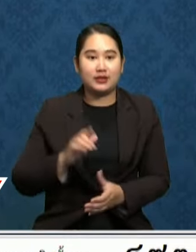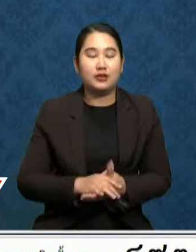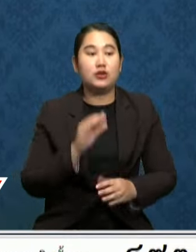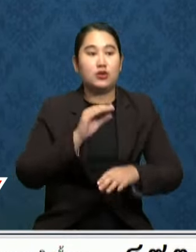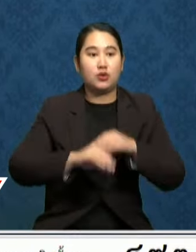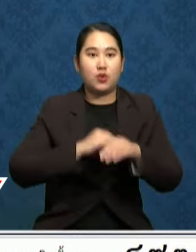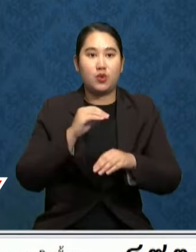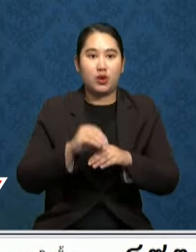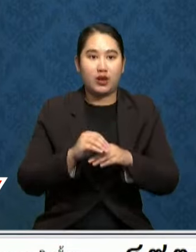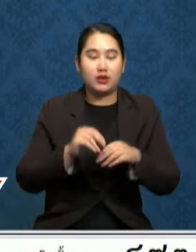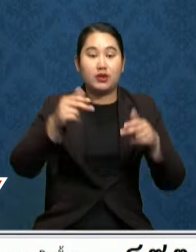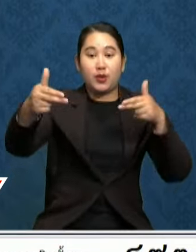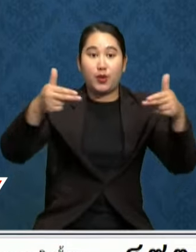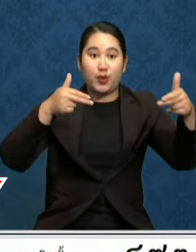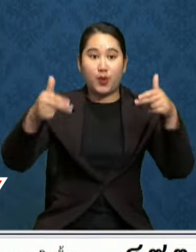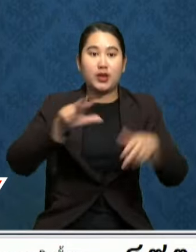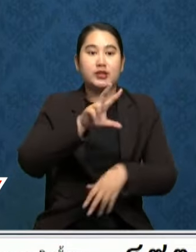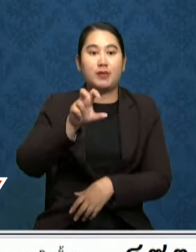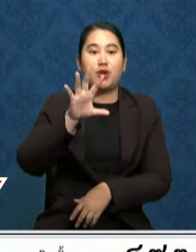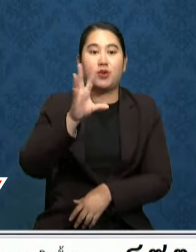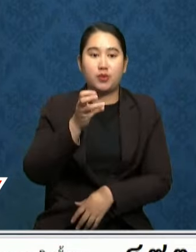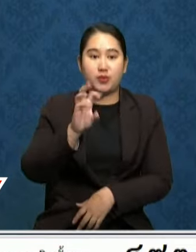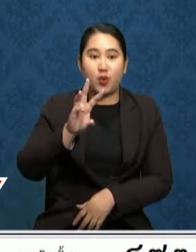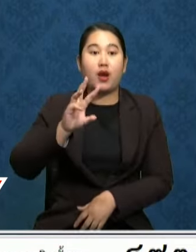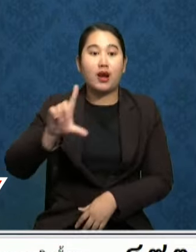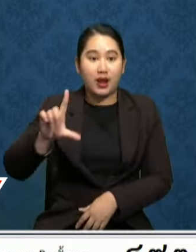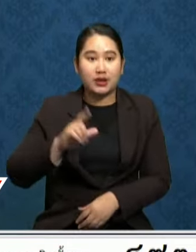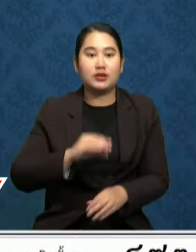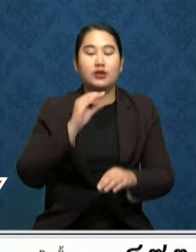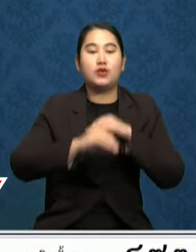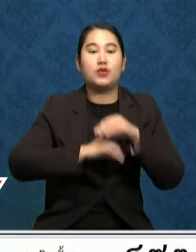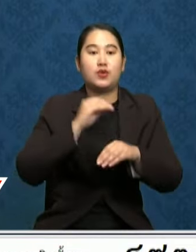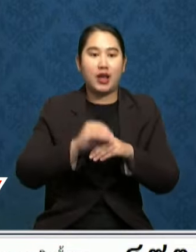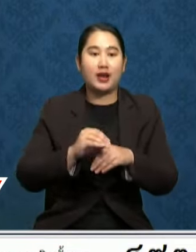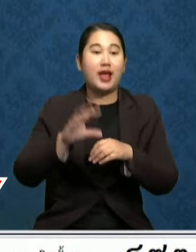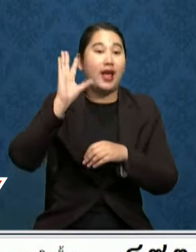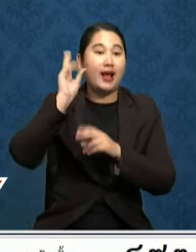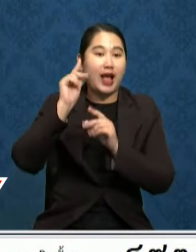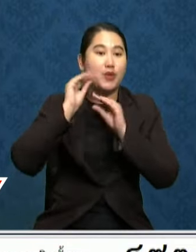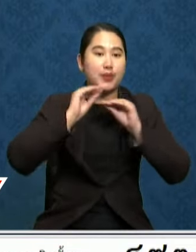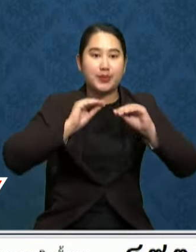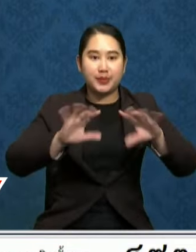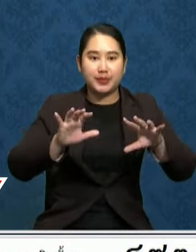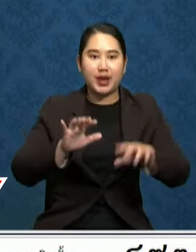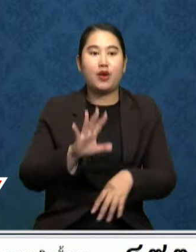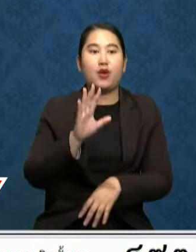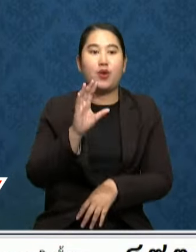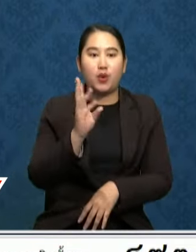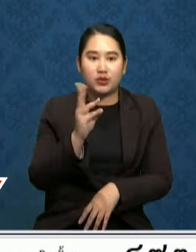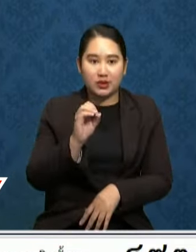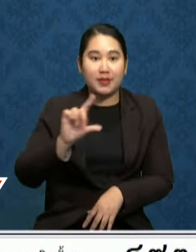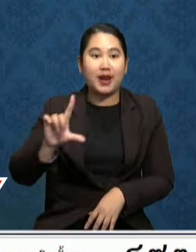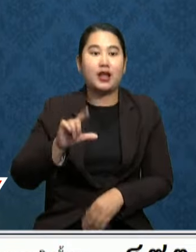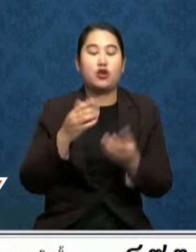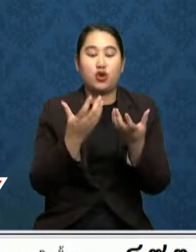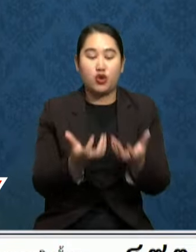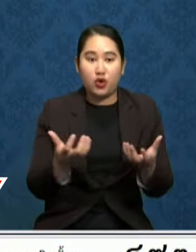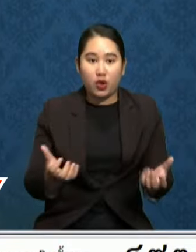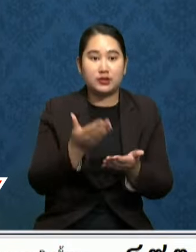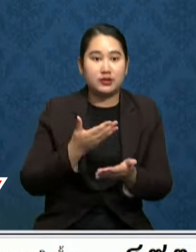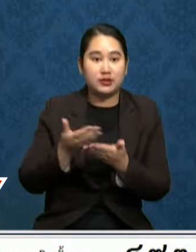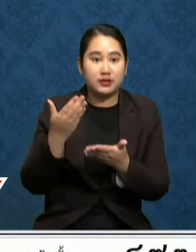โครงการกลอง CCTV 136 ล้าน โครงการของกระจายข่าว 10 ล้าน โครงการครู่พันที่